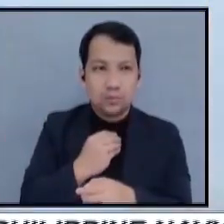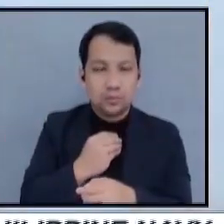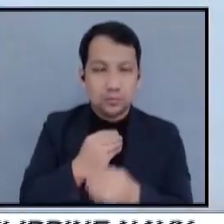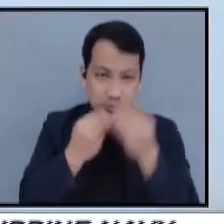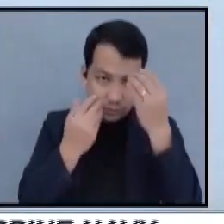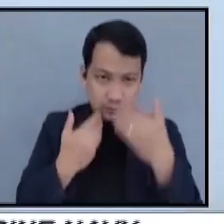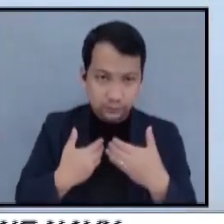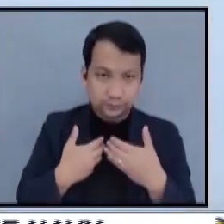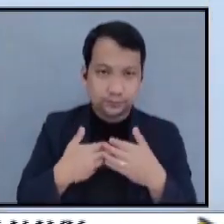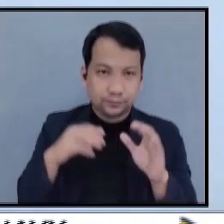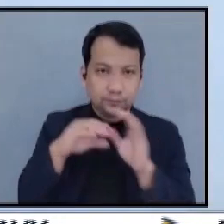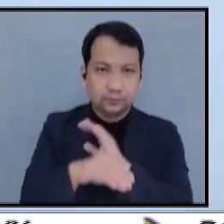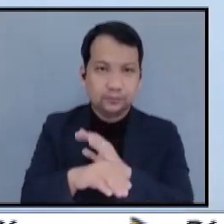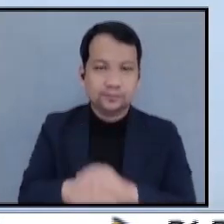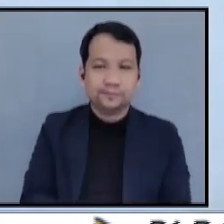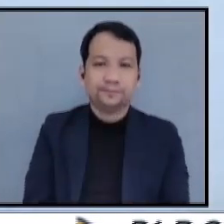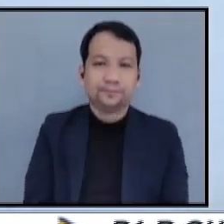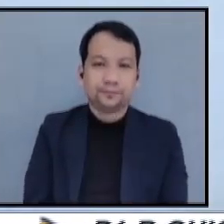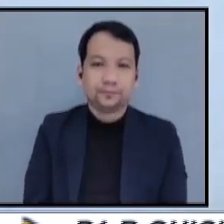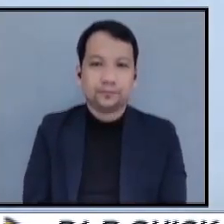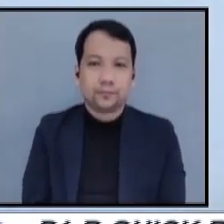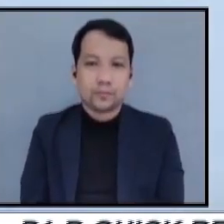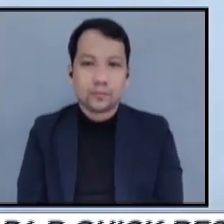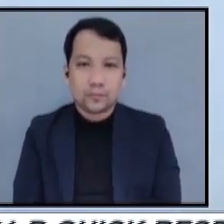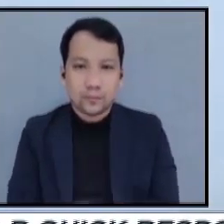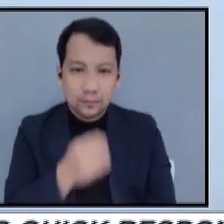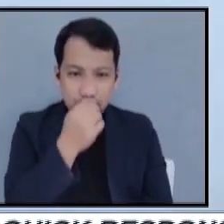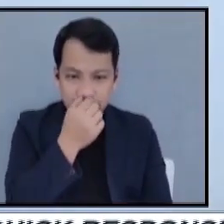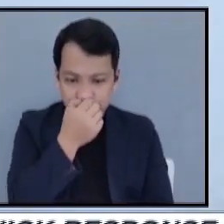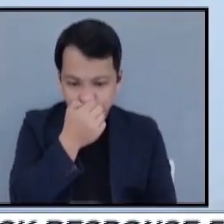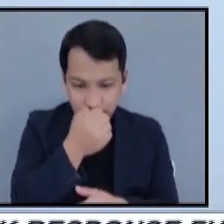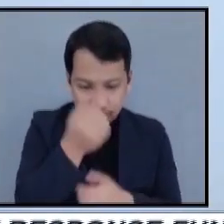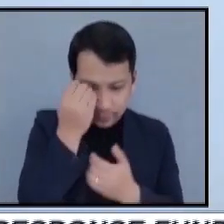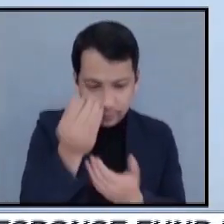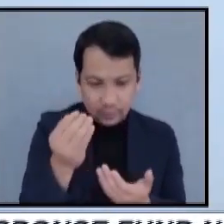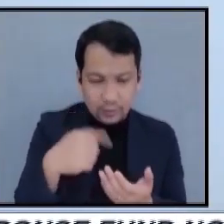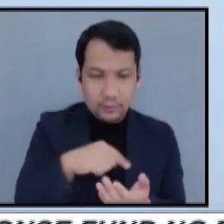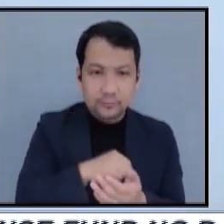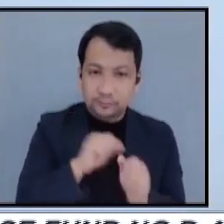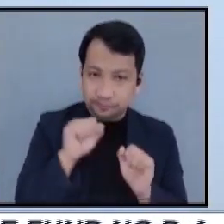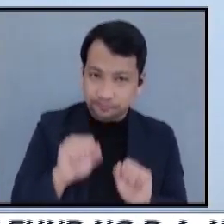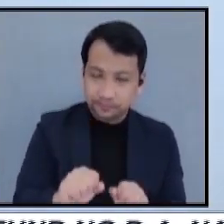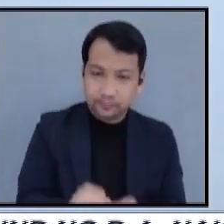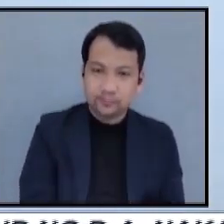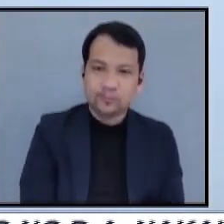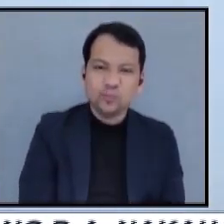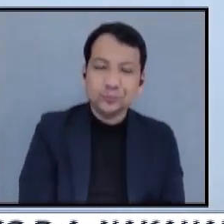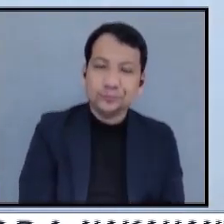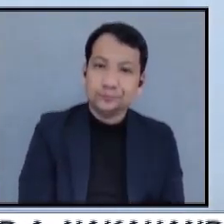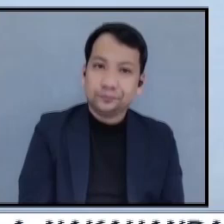krimen. Winawarningan natin, baka mayaman na kayo,